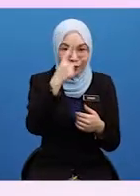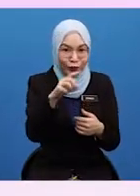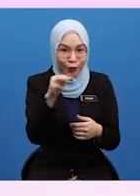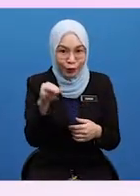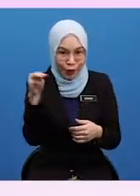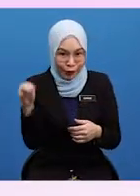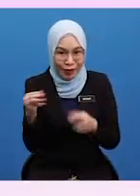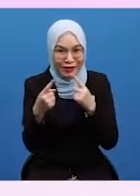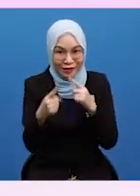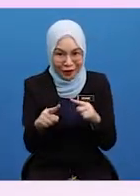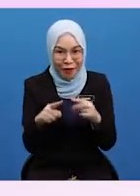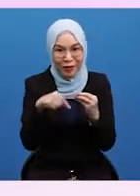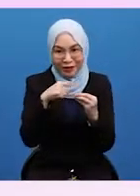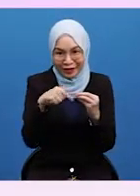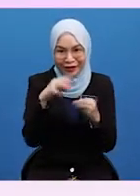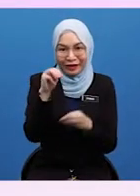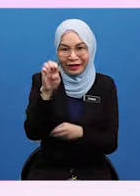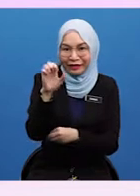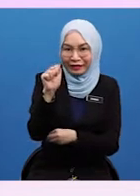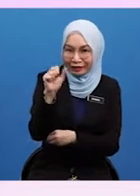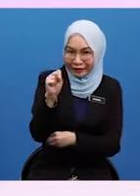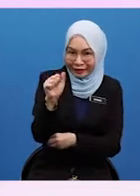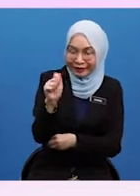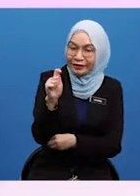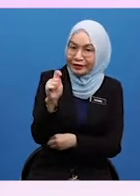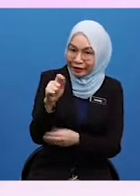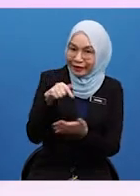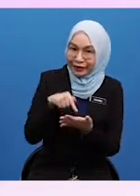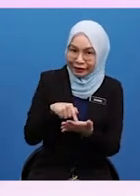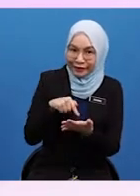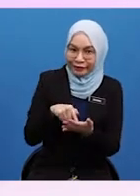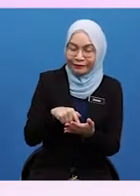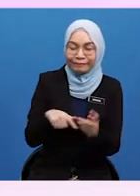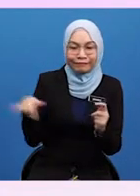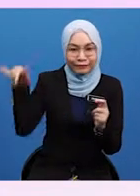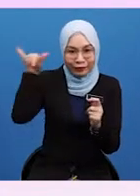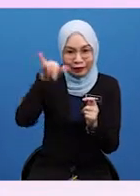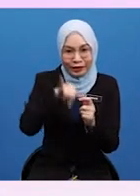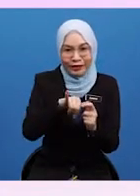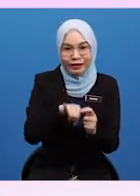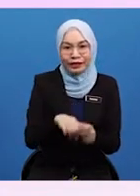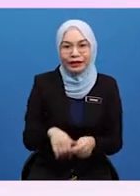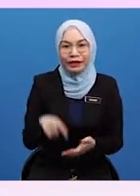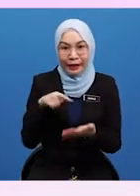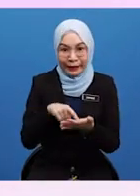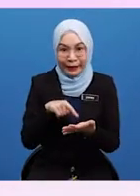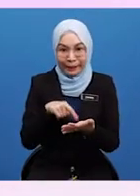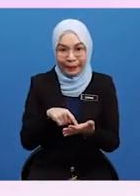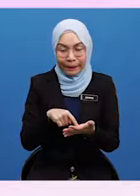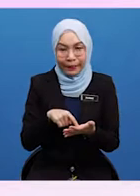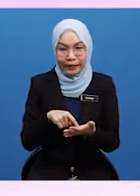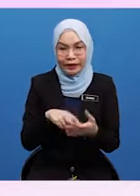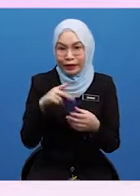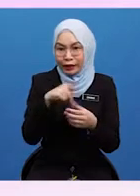kita mulakan dengan Messakh satu yang dilancarkan buat pertama kalinya pada